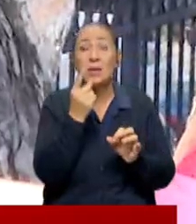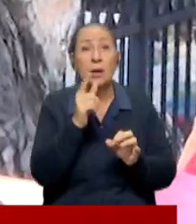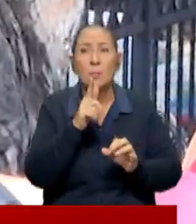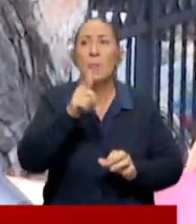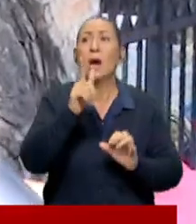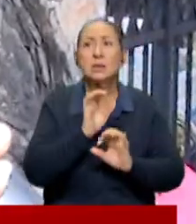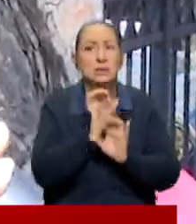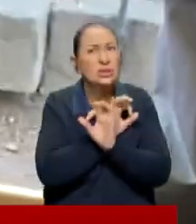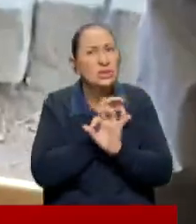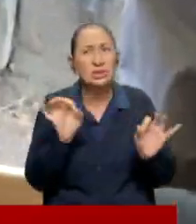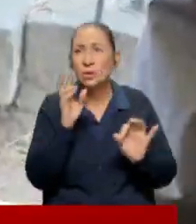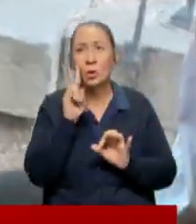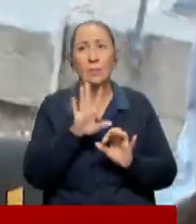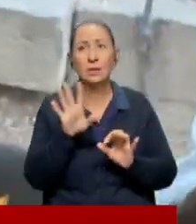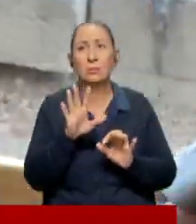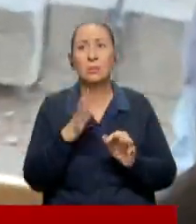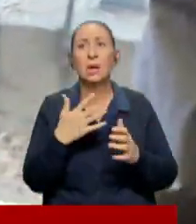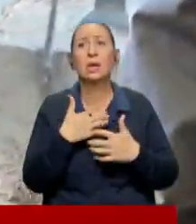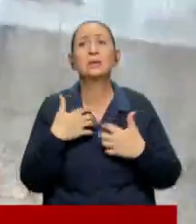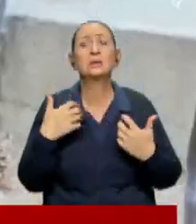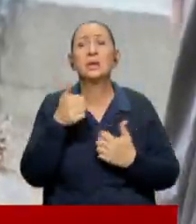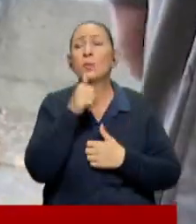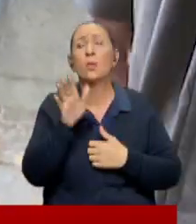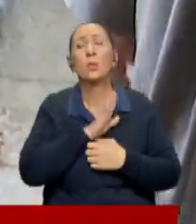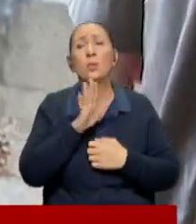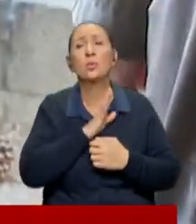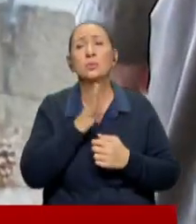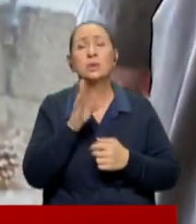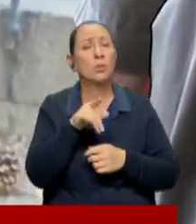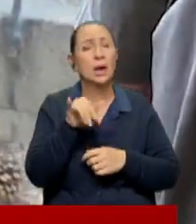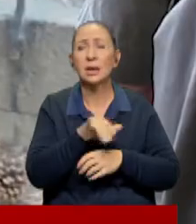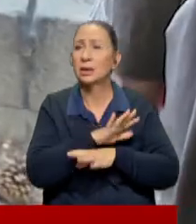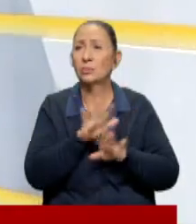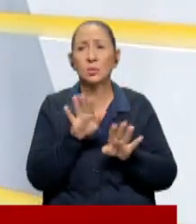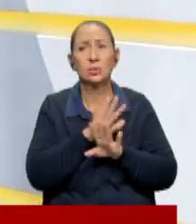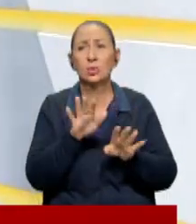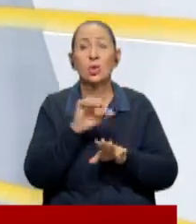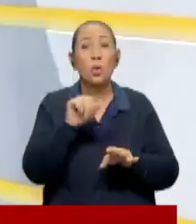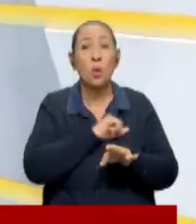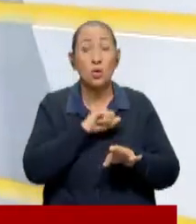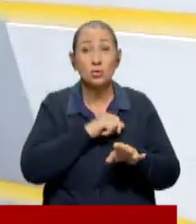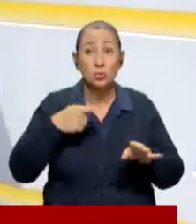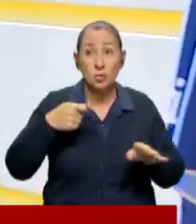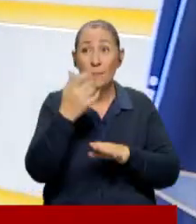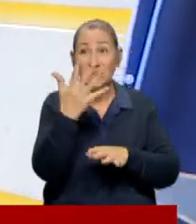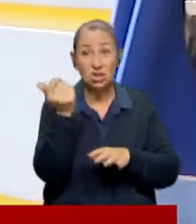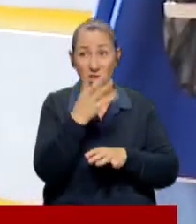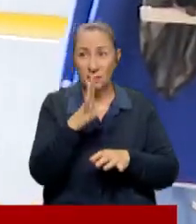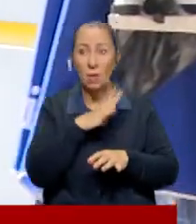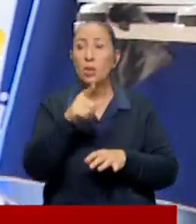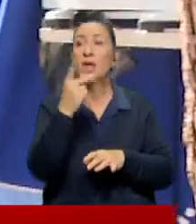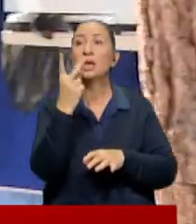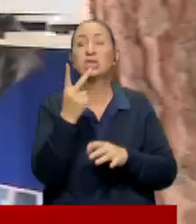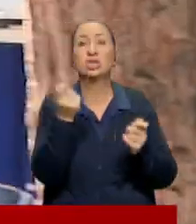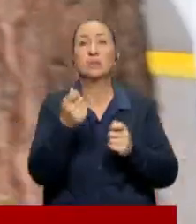sesini yükselttiğini bile görmedim. Aslan gibi oğlum gitti, iyi hak etmiyordu, hak etmiyordu. Korkunç cinayete karışan 5 kişi var. Bunlardan